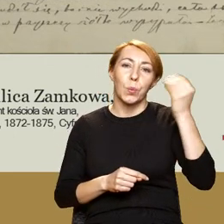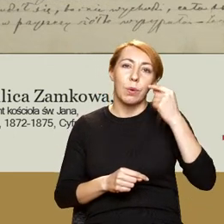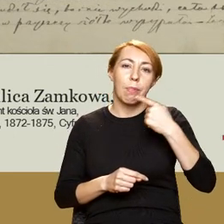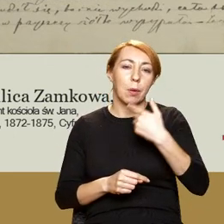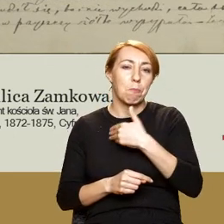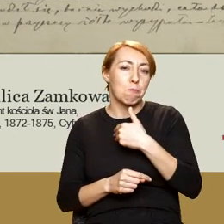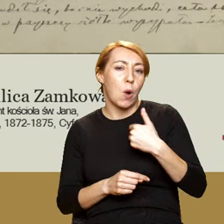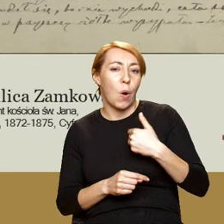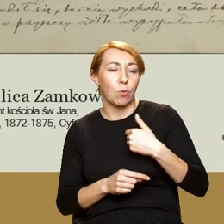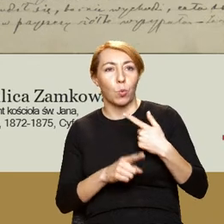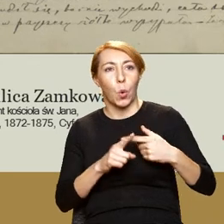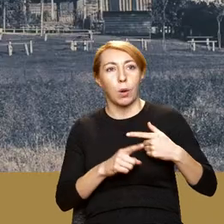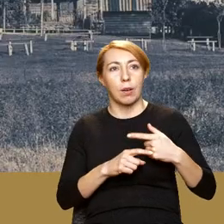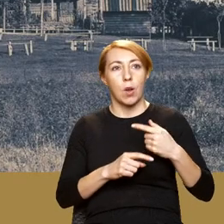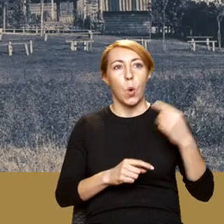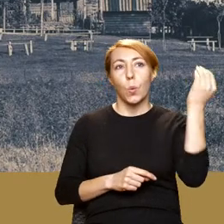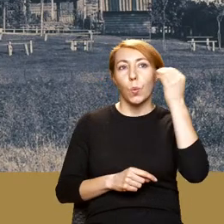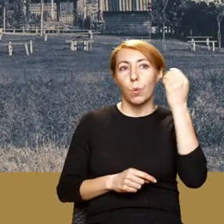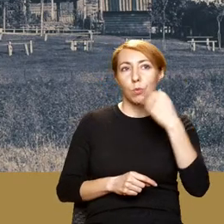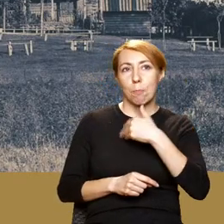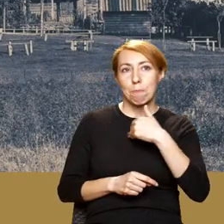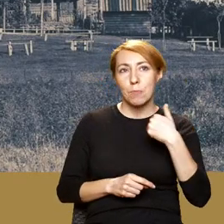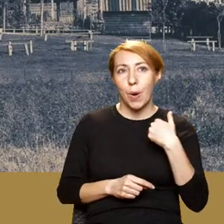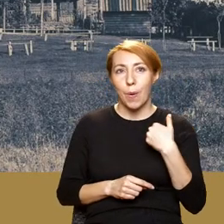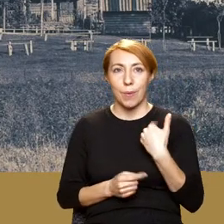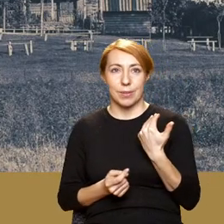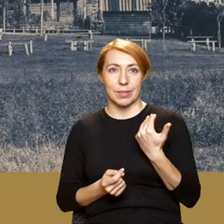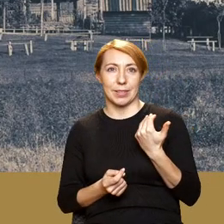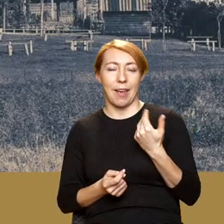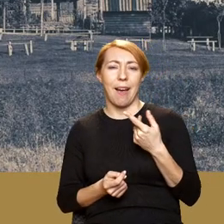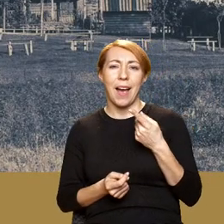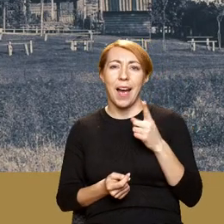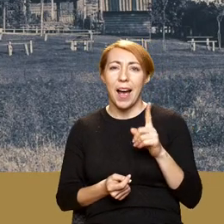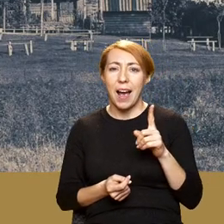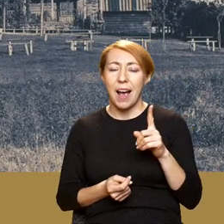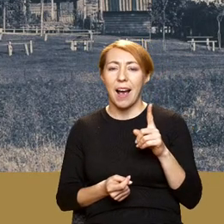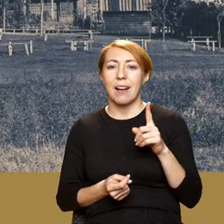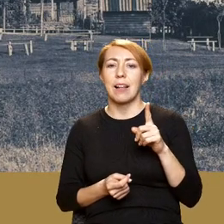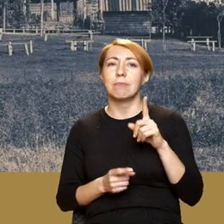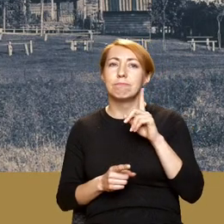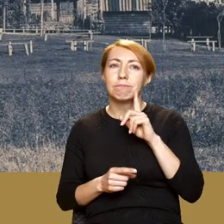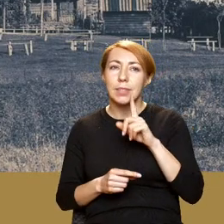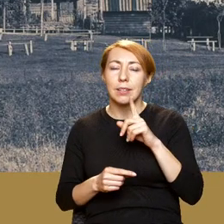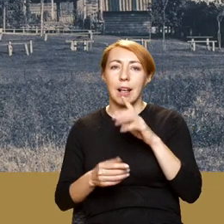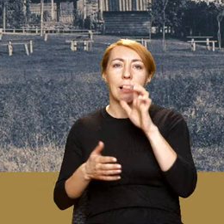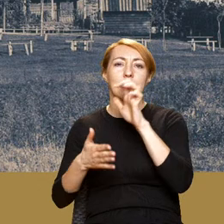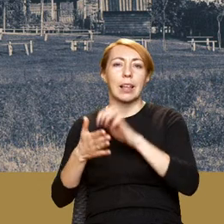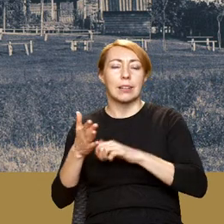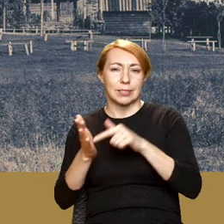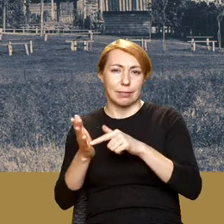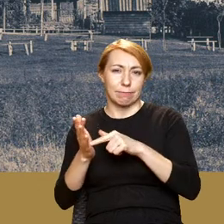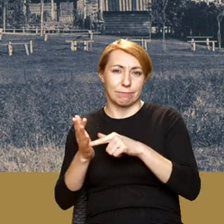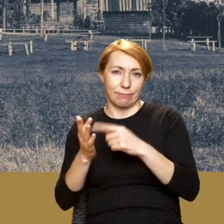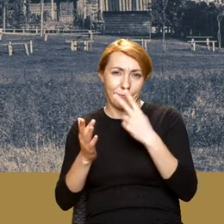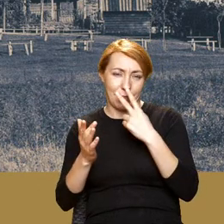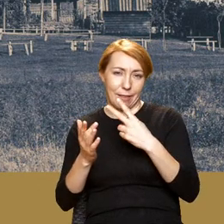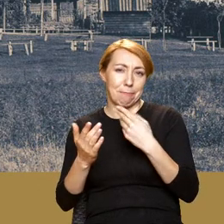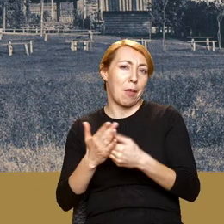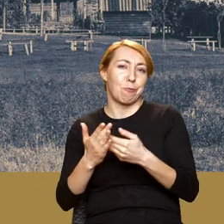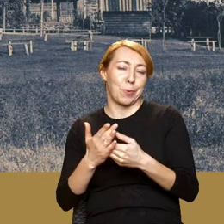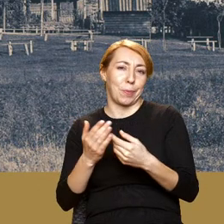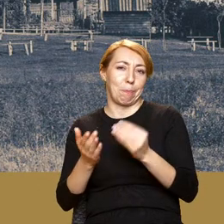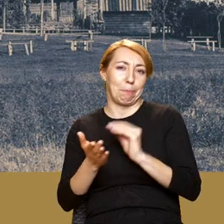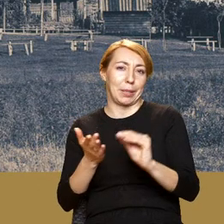jest dla niego taka szkoła polskiego, ale właściwie też z tekstu wynika, czemu on pisze. To jest dla niego